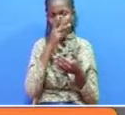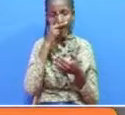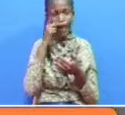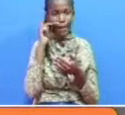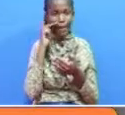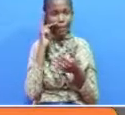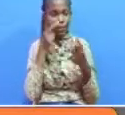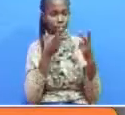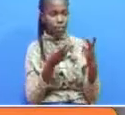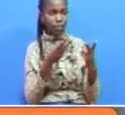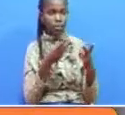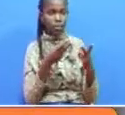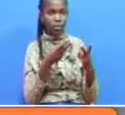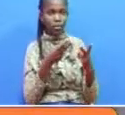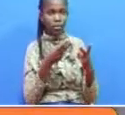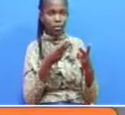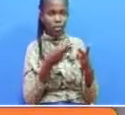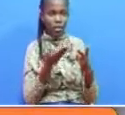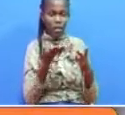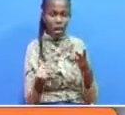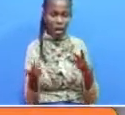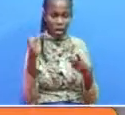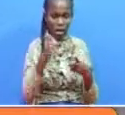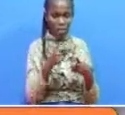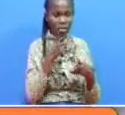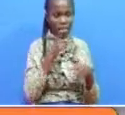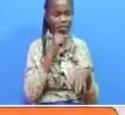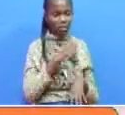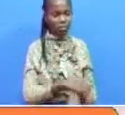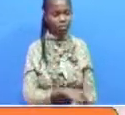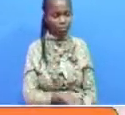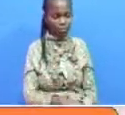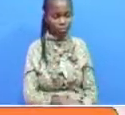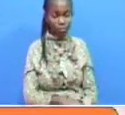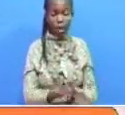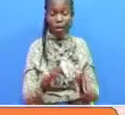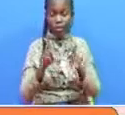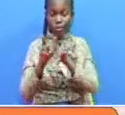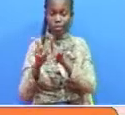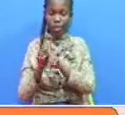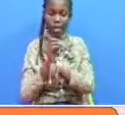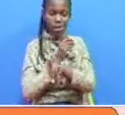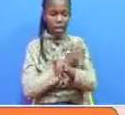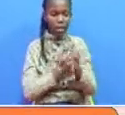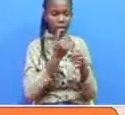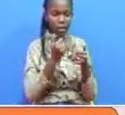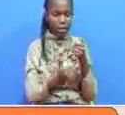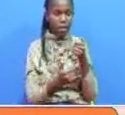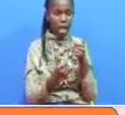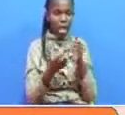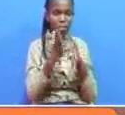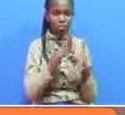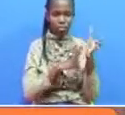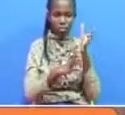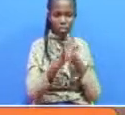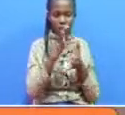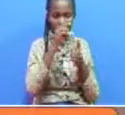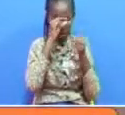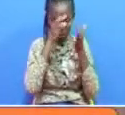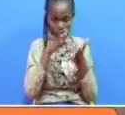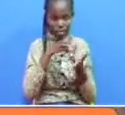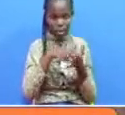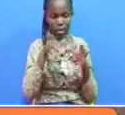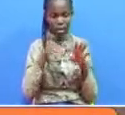Musyoka akuja hii pande tumaliza hii game. Oinge mithina ya mudhiani isi ya kutulonga nyotetu ivila siya ugavana